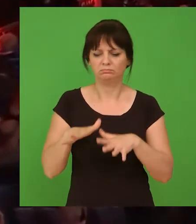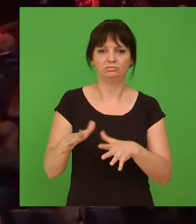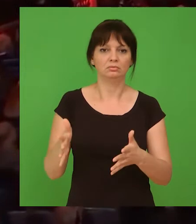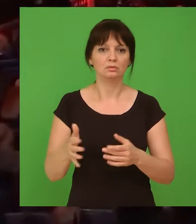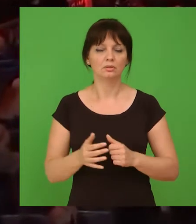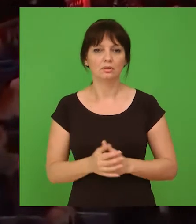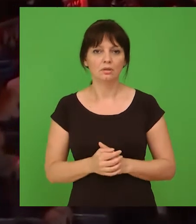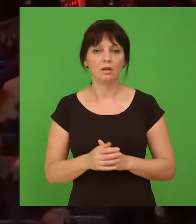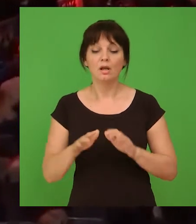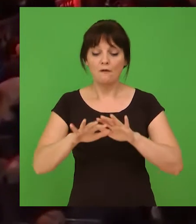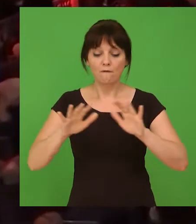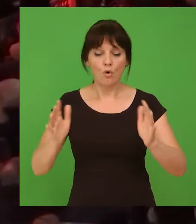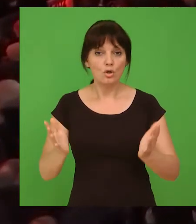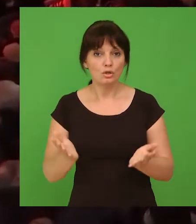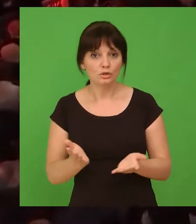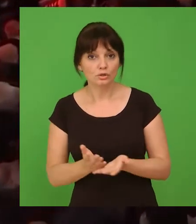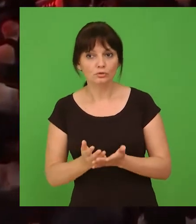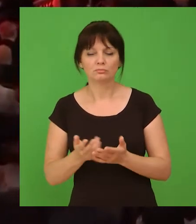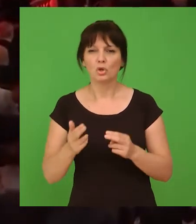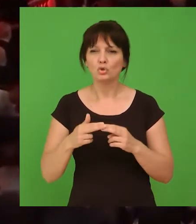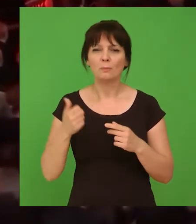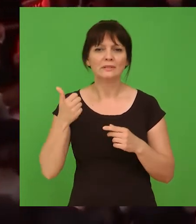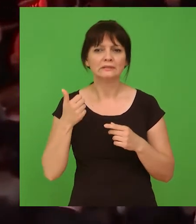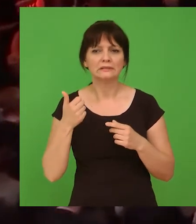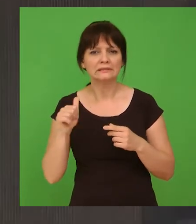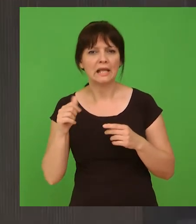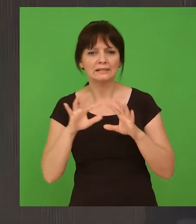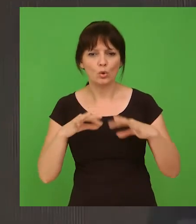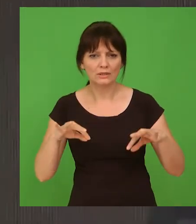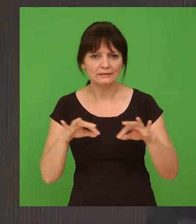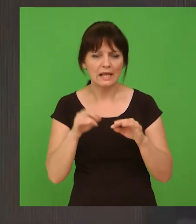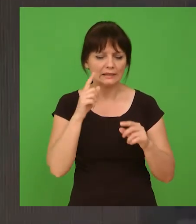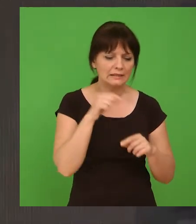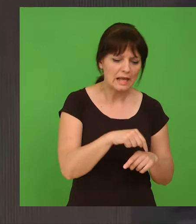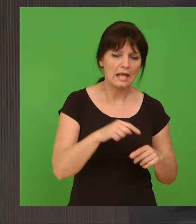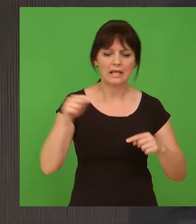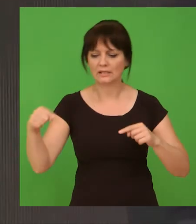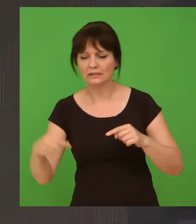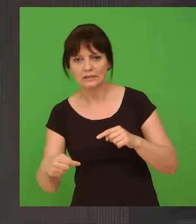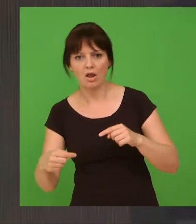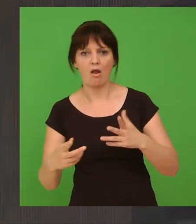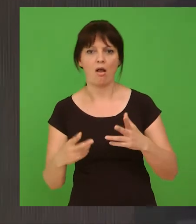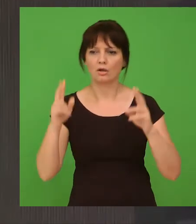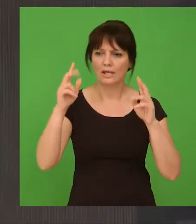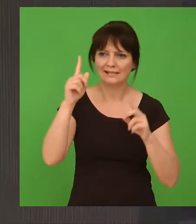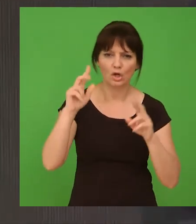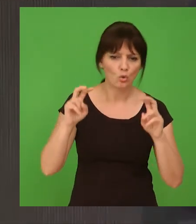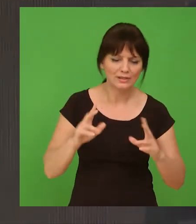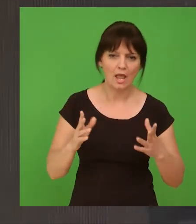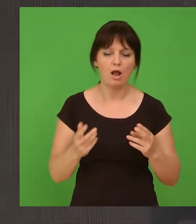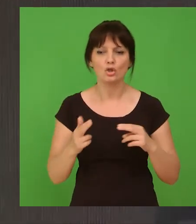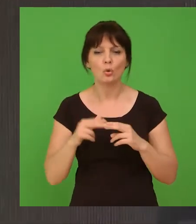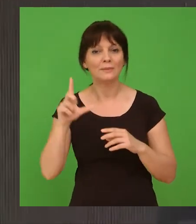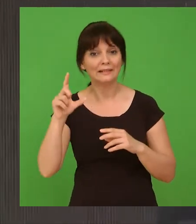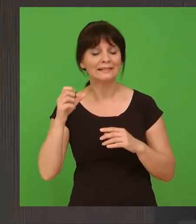A Földön több mint 100 ország szegletében, Irántól Eritreáig, Nigériától Észak-Koreáig több mint